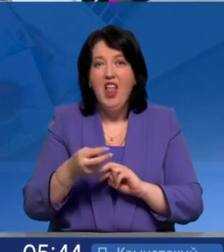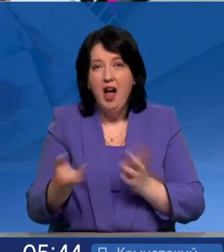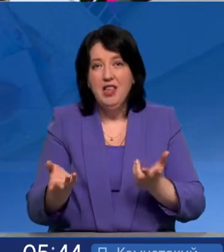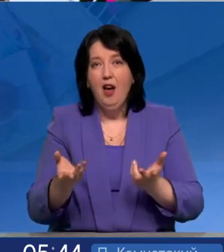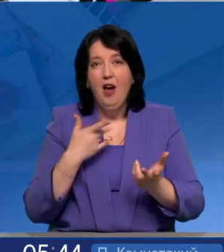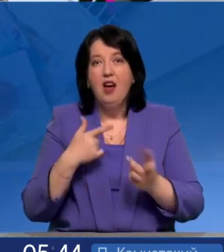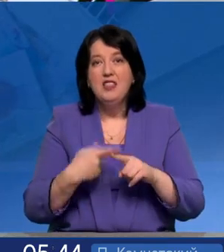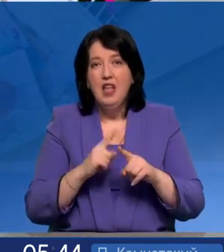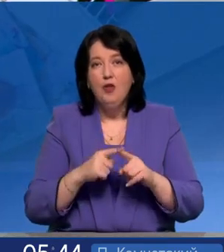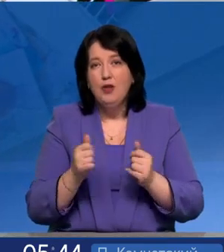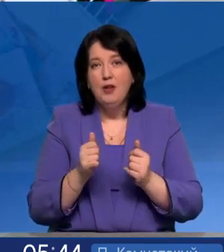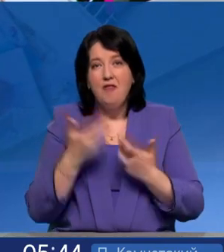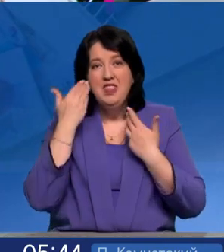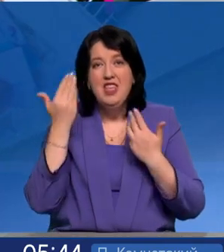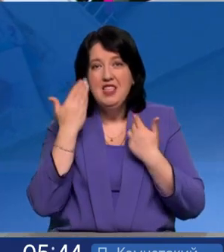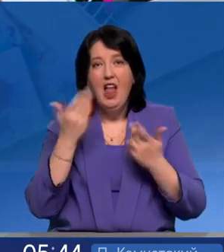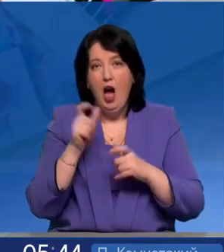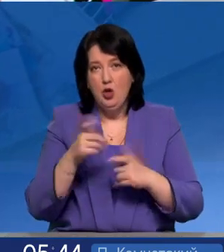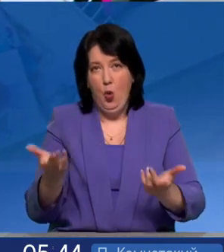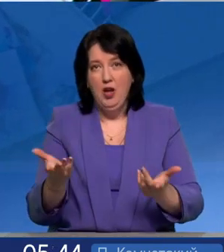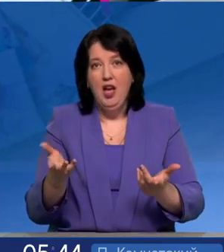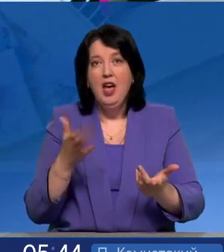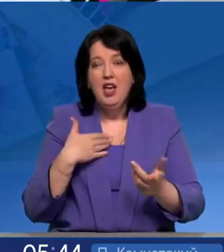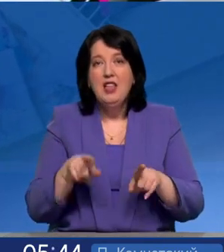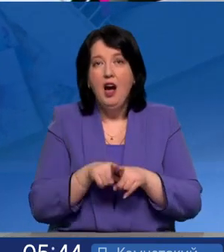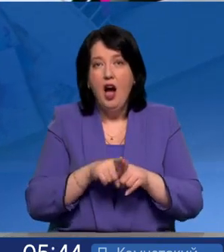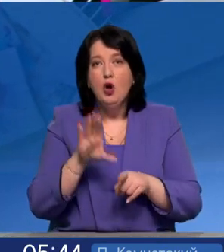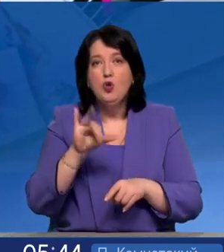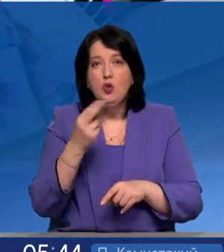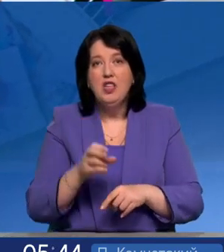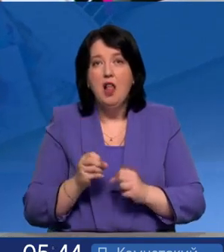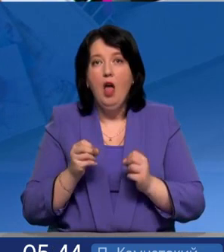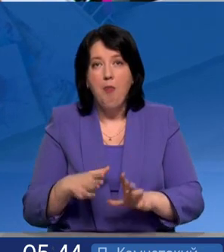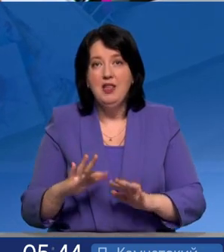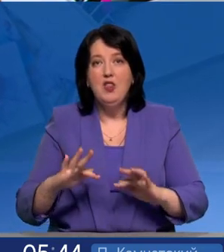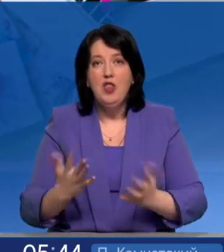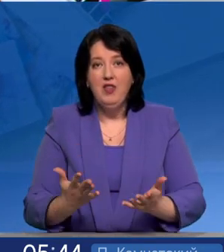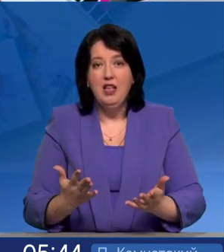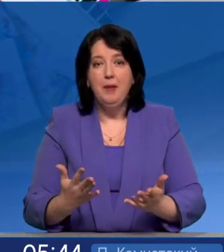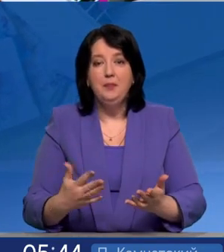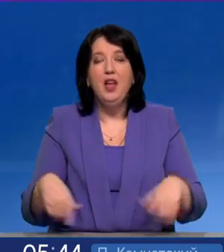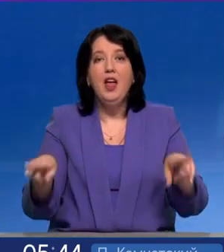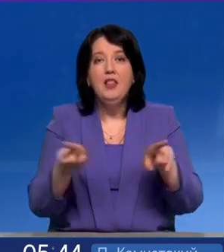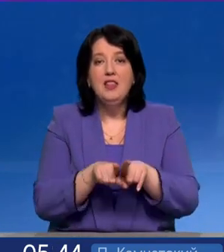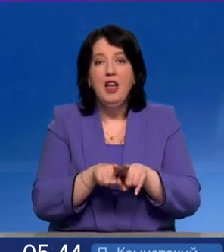интернете, как к сфере экономики или как к социально опасному явлению? Ну, это